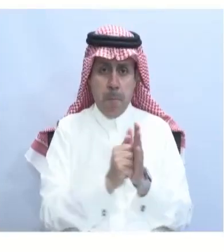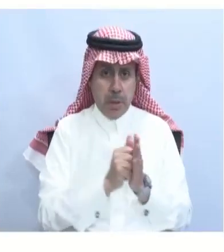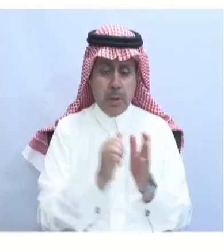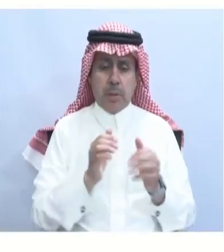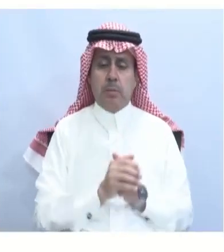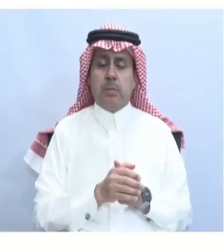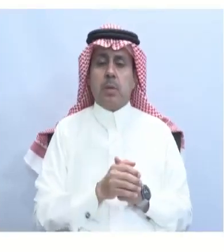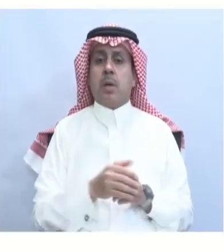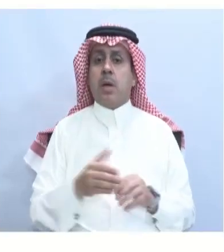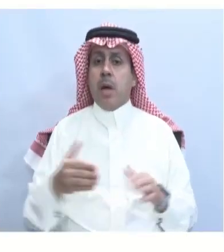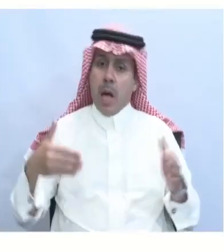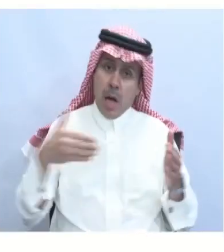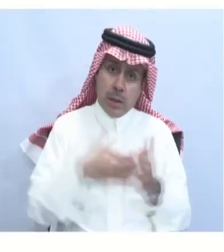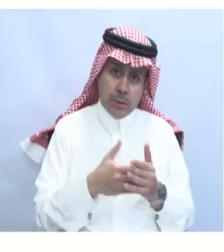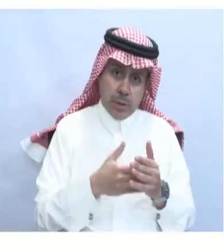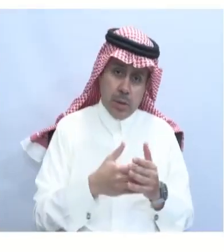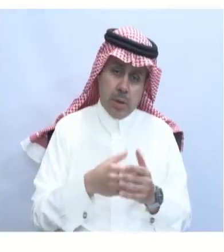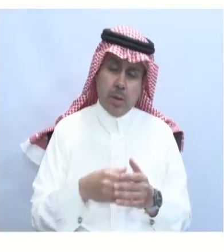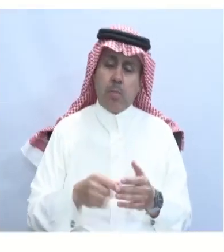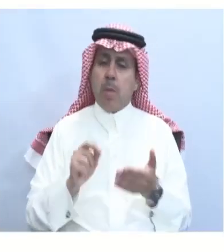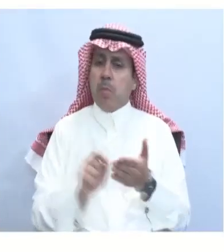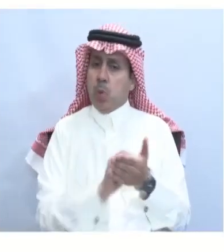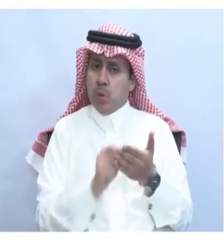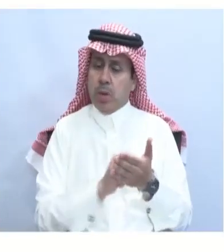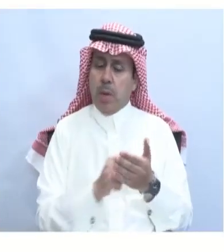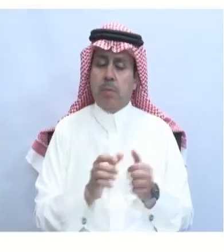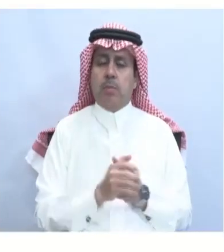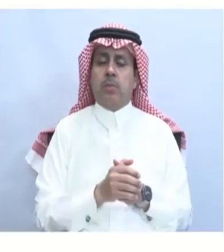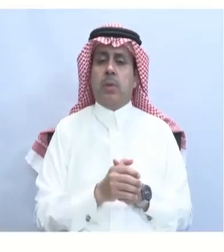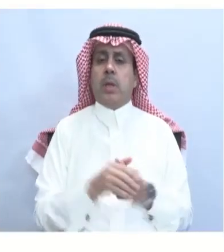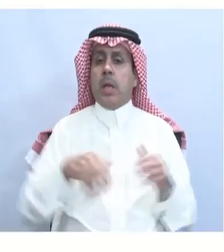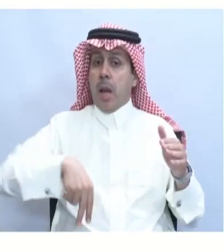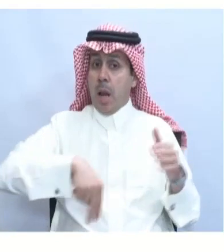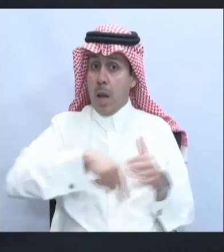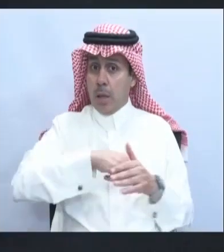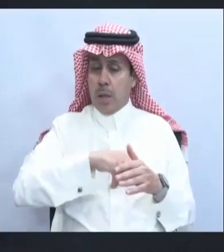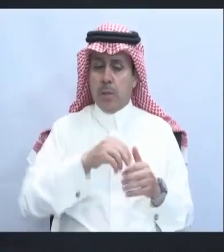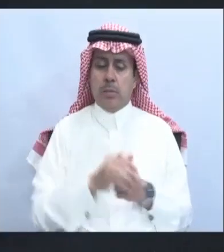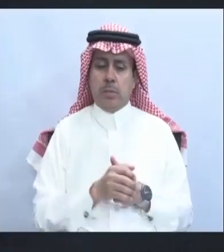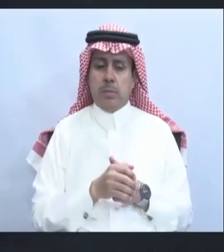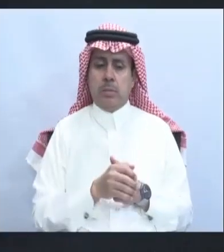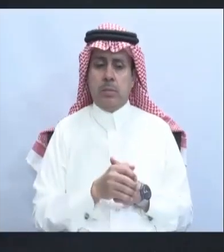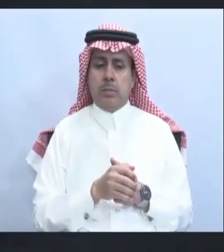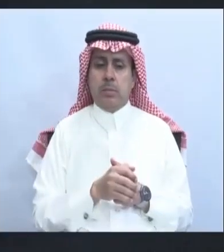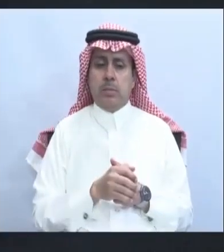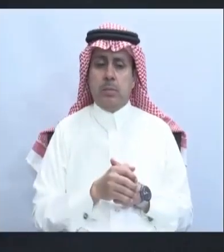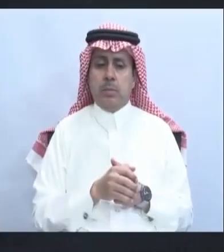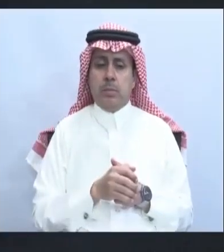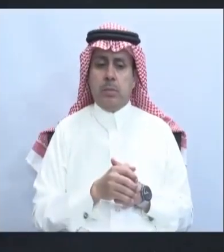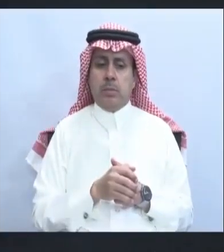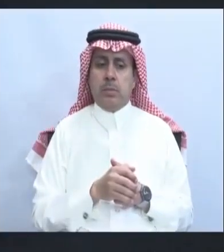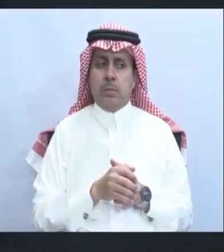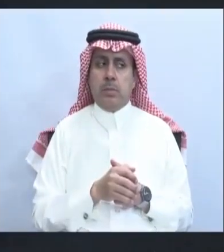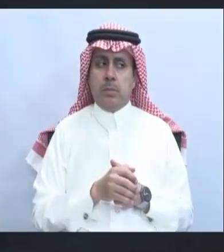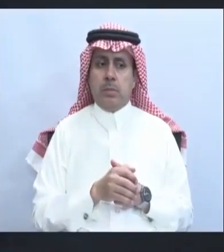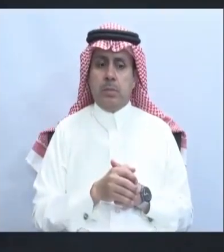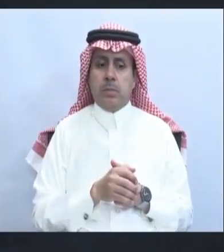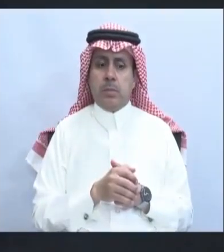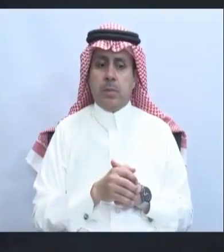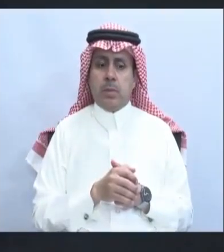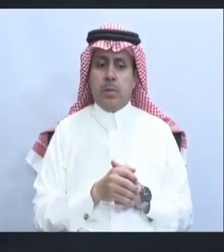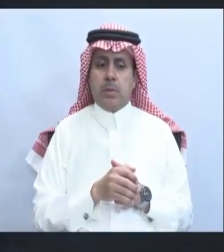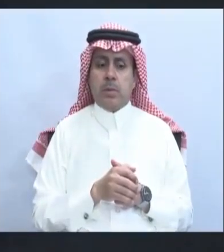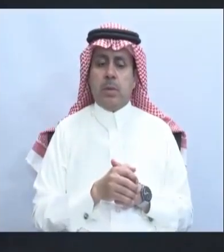بيتك حتى يبلغ الكتاب اجله والمراد بالكتاب يعني العده حتى يبلغ الكتاب اجله